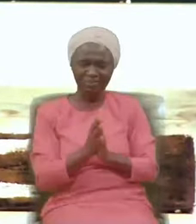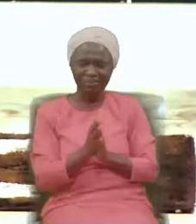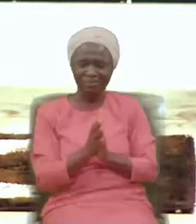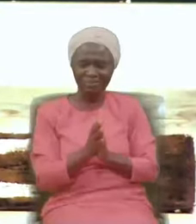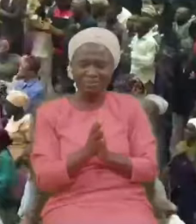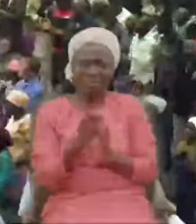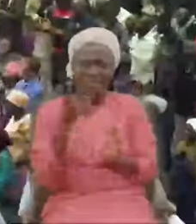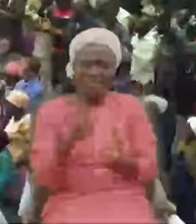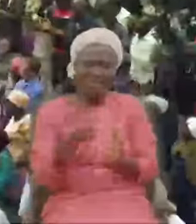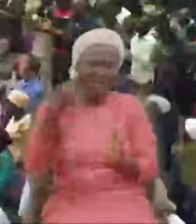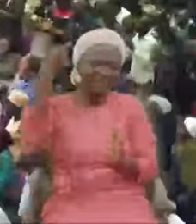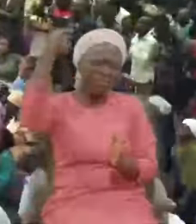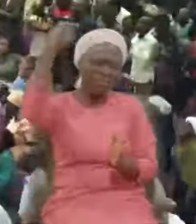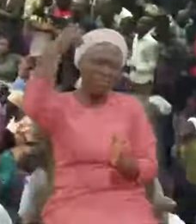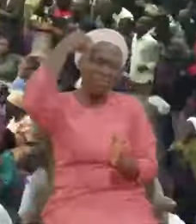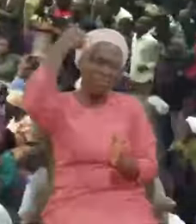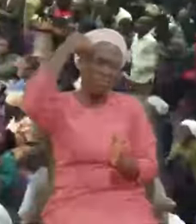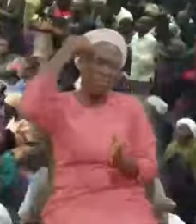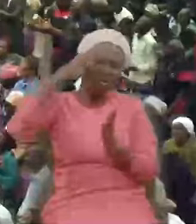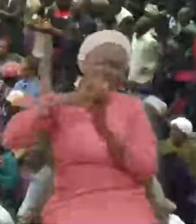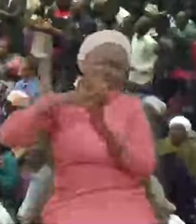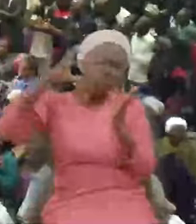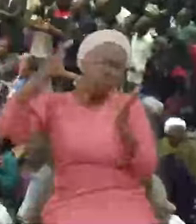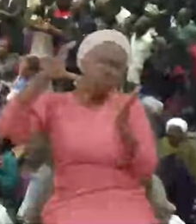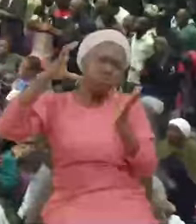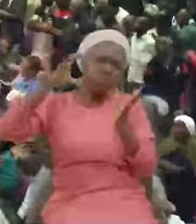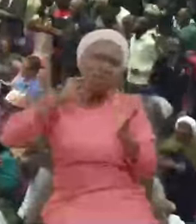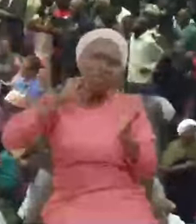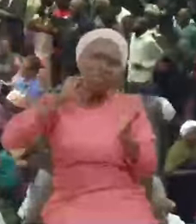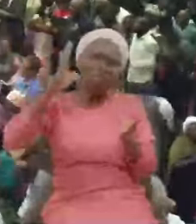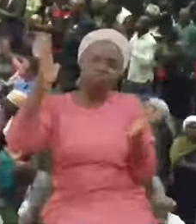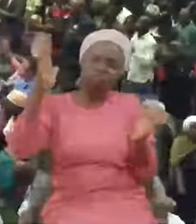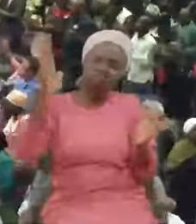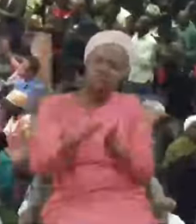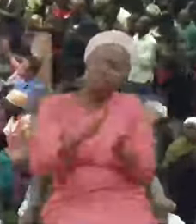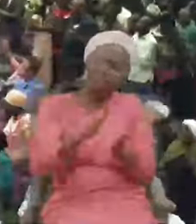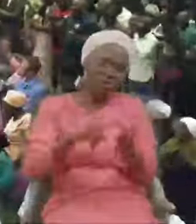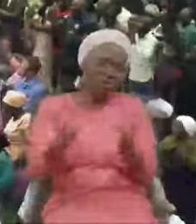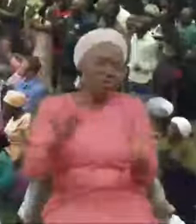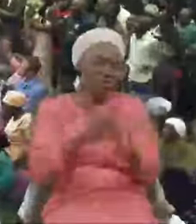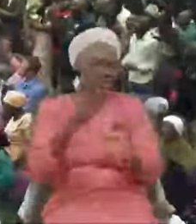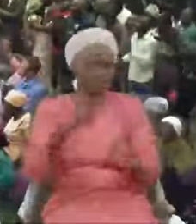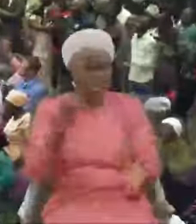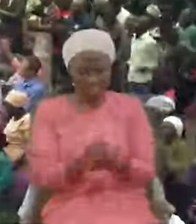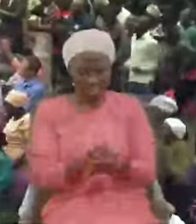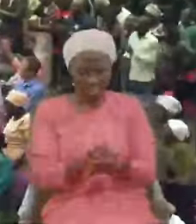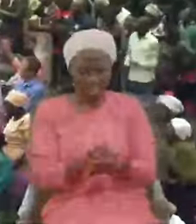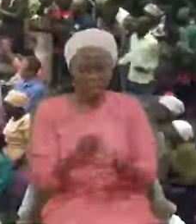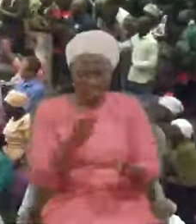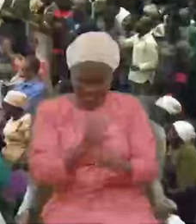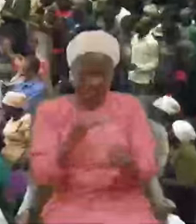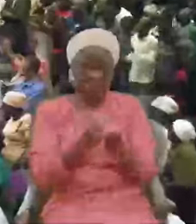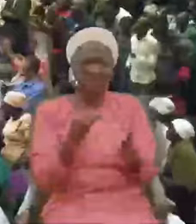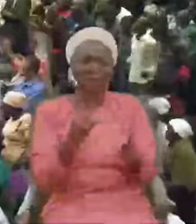La tumeur cérébrale va disparaître. La tumeur cérébrale va disparaître. Recevez